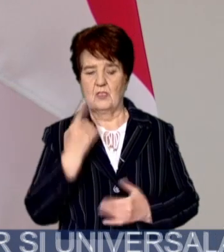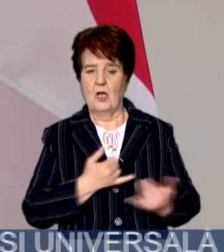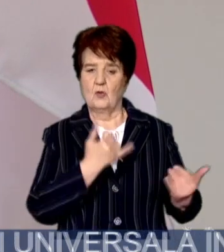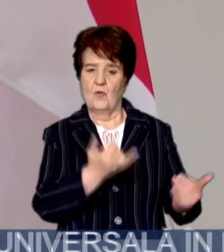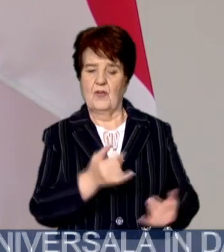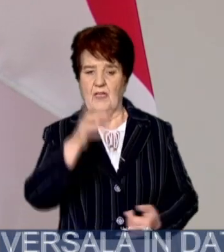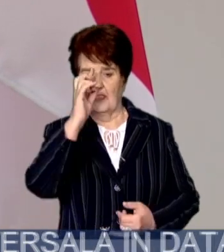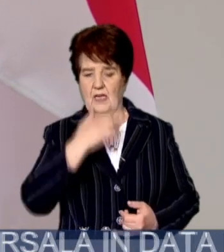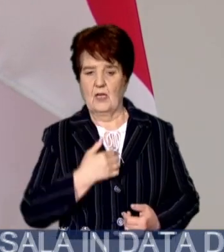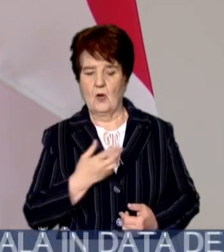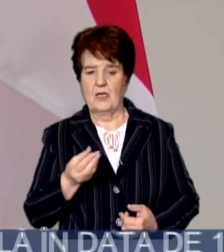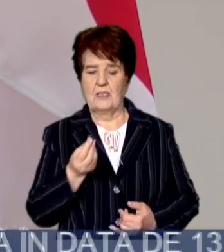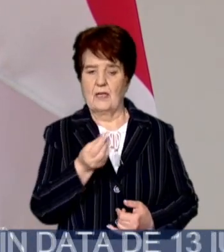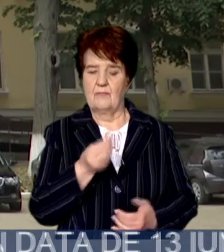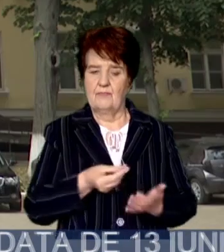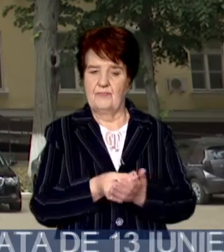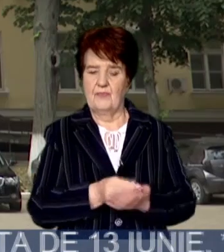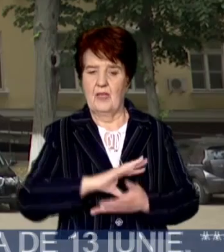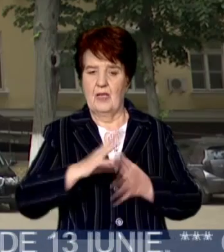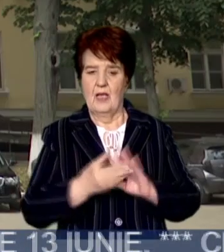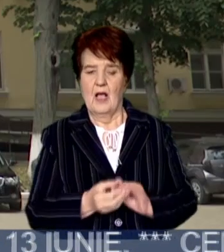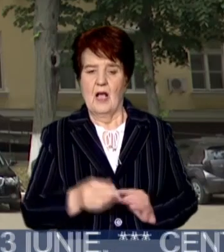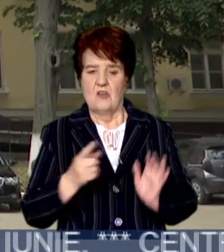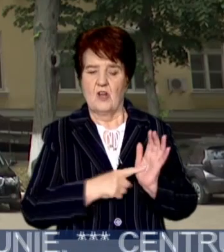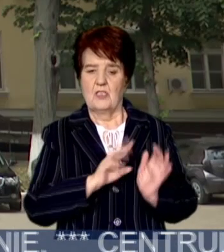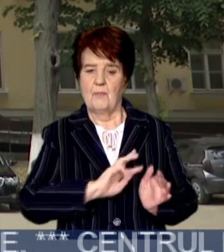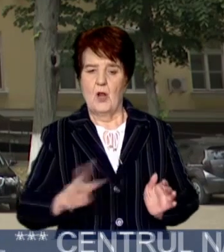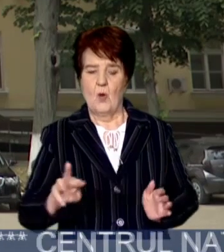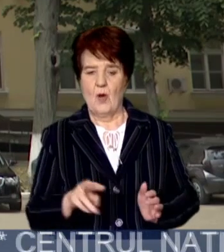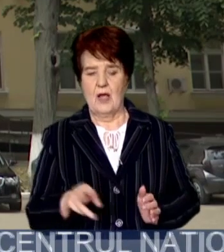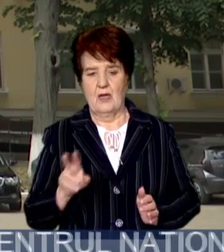a oferit țării noastre finanțare nerambursabilă în valoare de peste 6 milioane de dolari SUA.